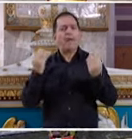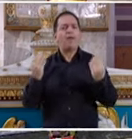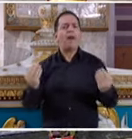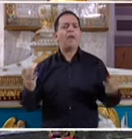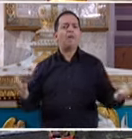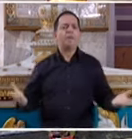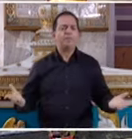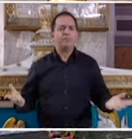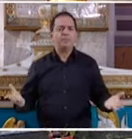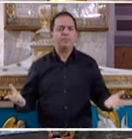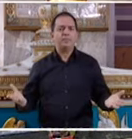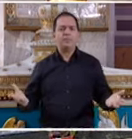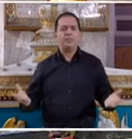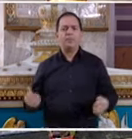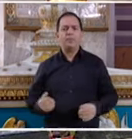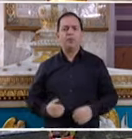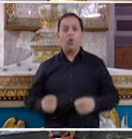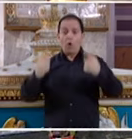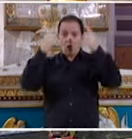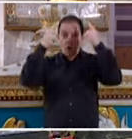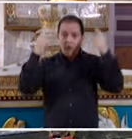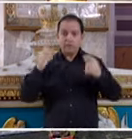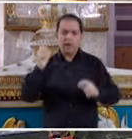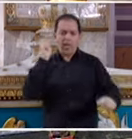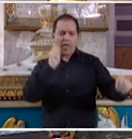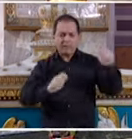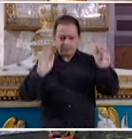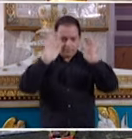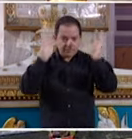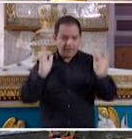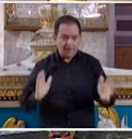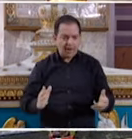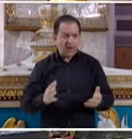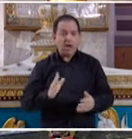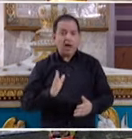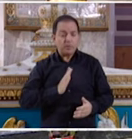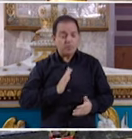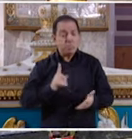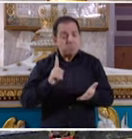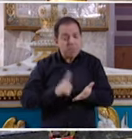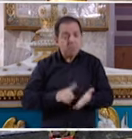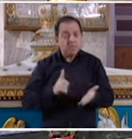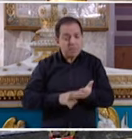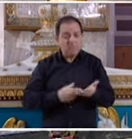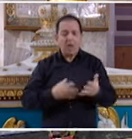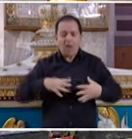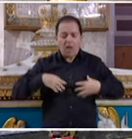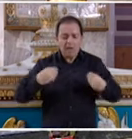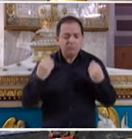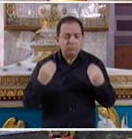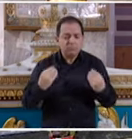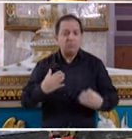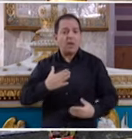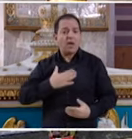οποίον ζωοπλαστήσεως ο Θεός έκαμε σκεύος ευχαριστίας. Της ευεργεσίας ο πλούτος